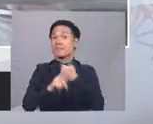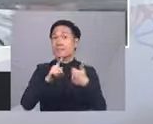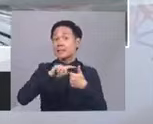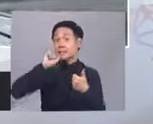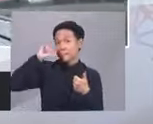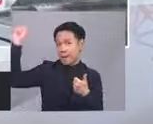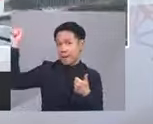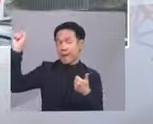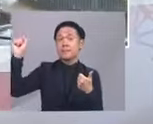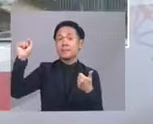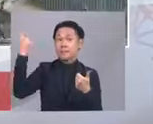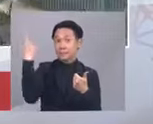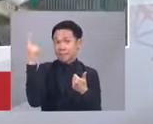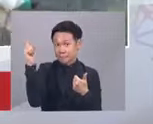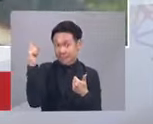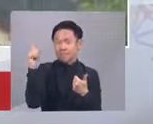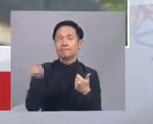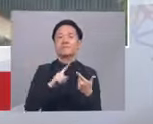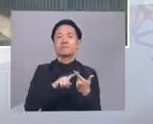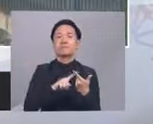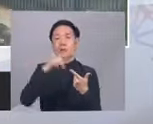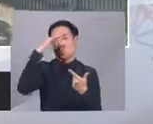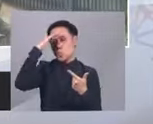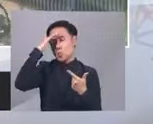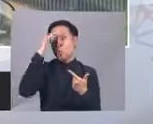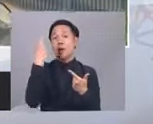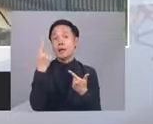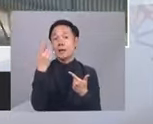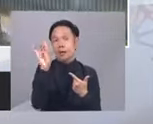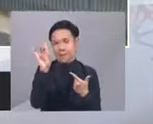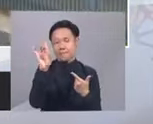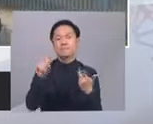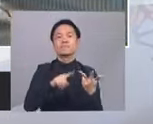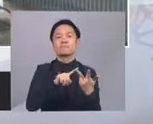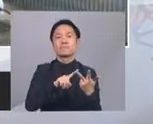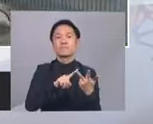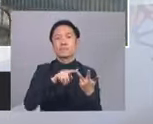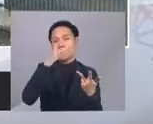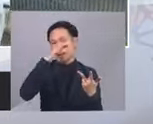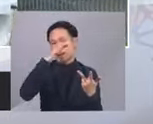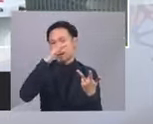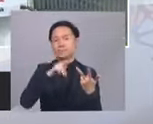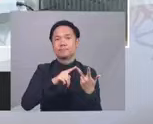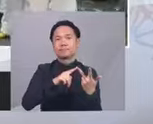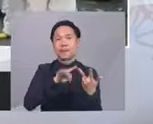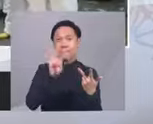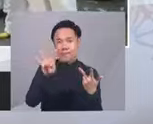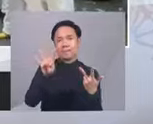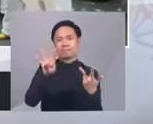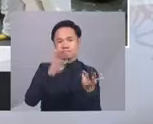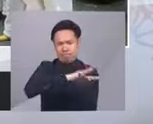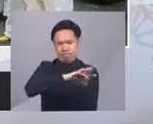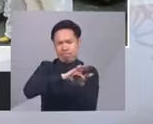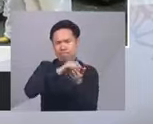Sabah 11 operasi, Johor 8 operasi dan Melaka 4